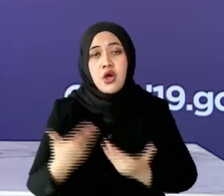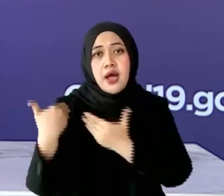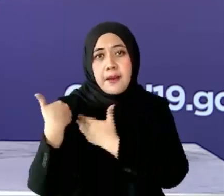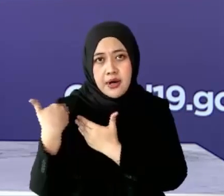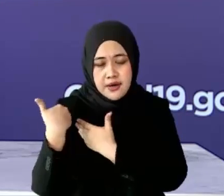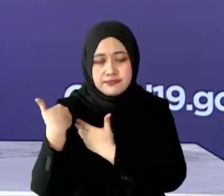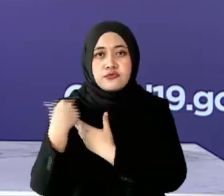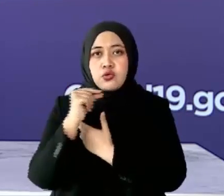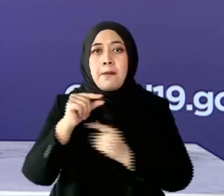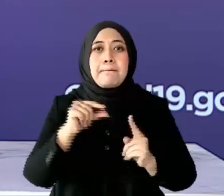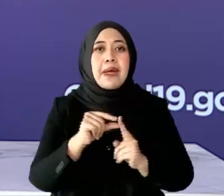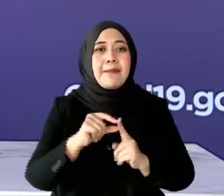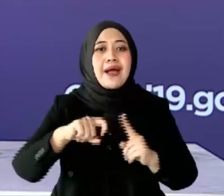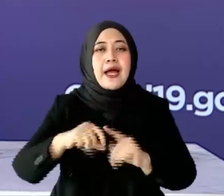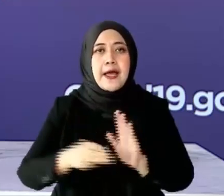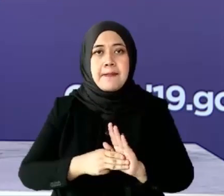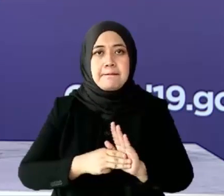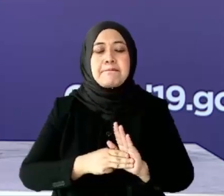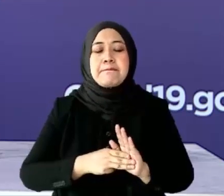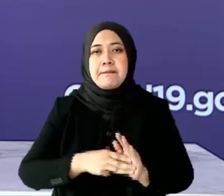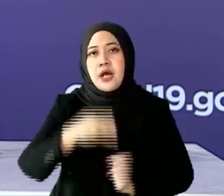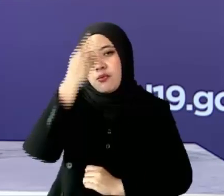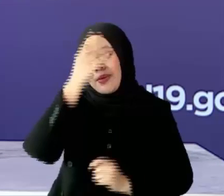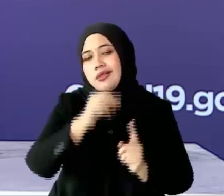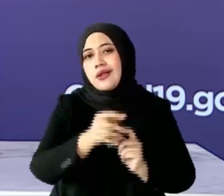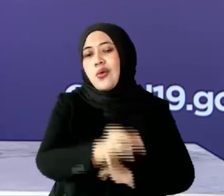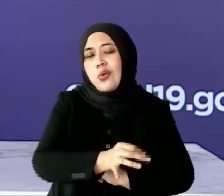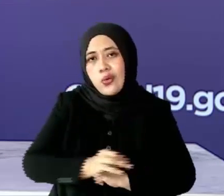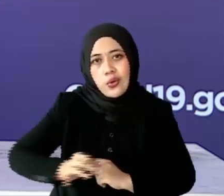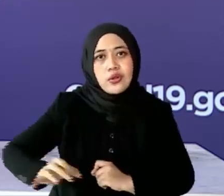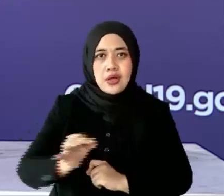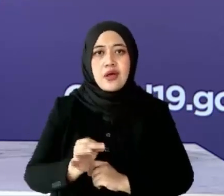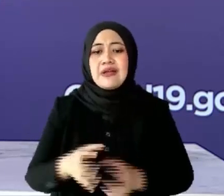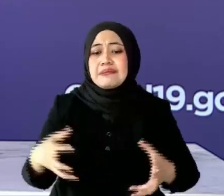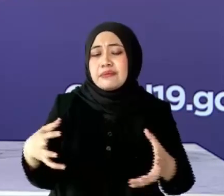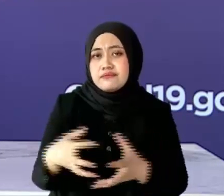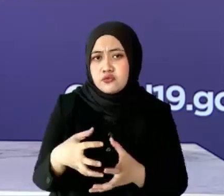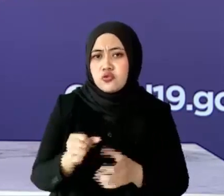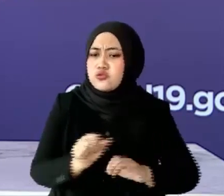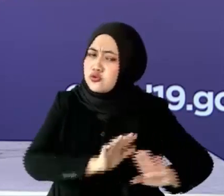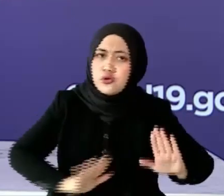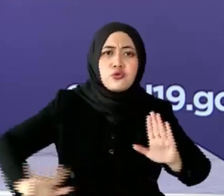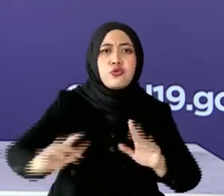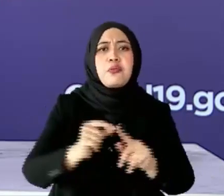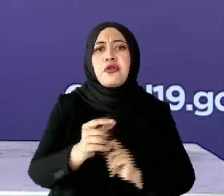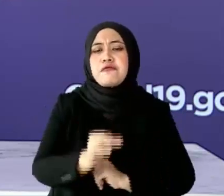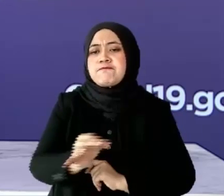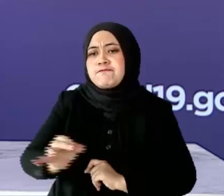untuk melakukan PPKM Kabupaten Kota dan Mikro bagi seluruh provinsi di